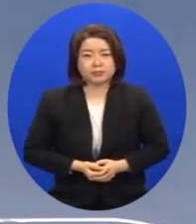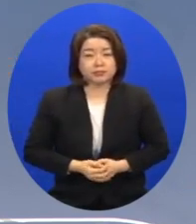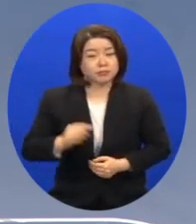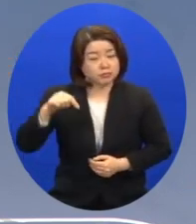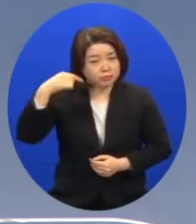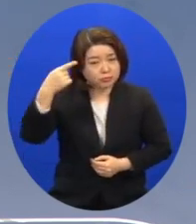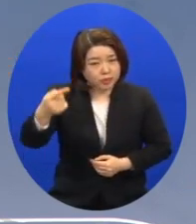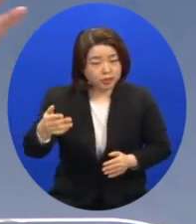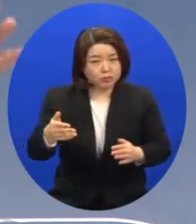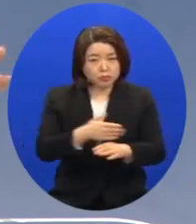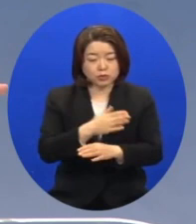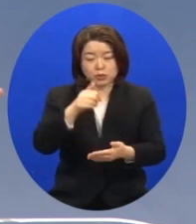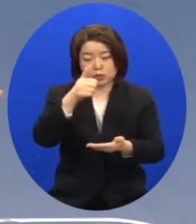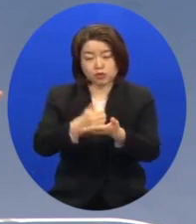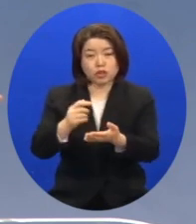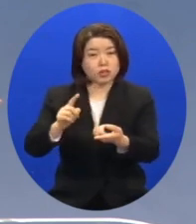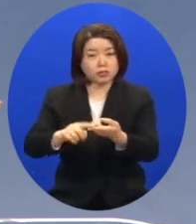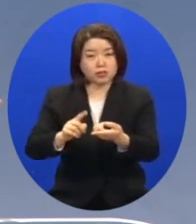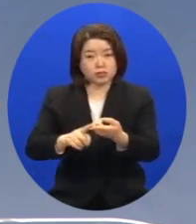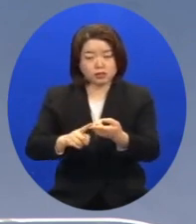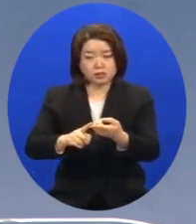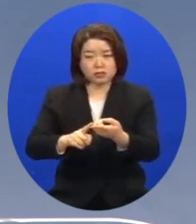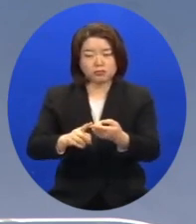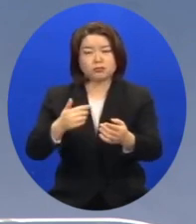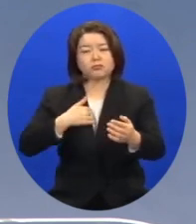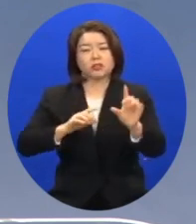그 다음부터 죄에 대한 태도가 달라졌어요